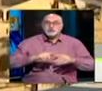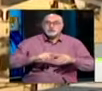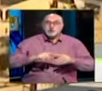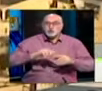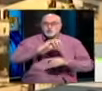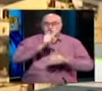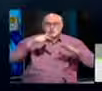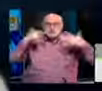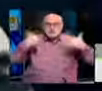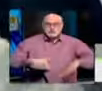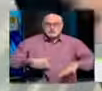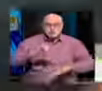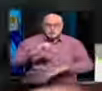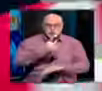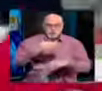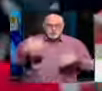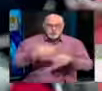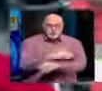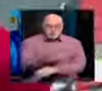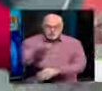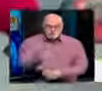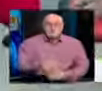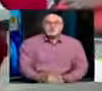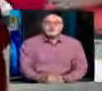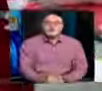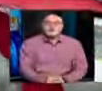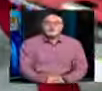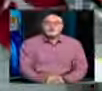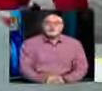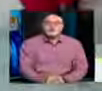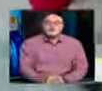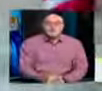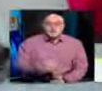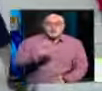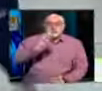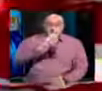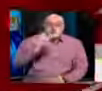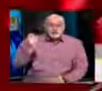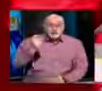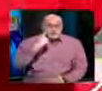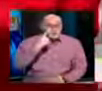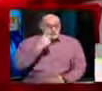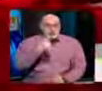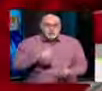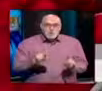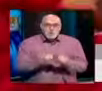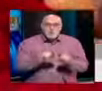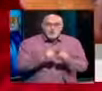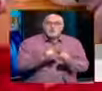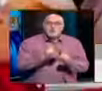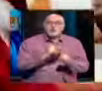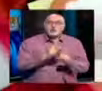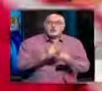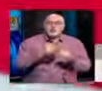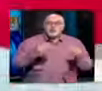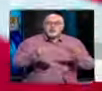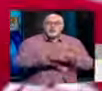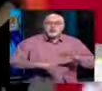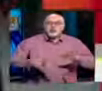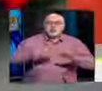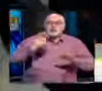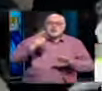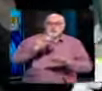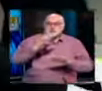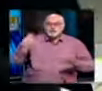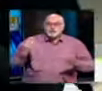100 من العدوان. فمدينة خان يونس ما زالت تعيش أبشع صور الإبادة كباقي محافظات غزة من حصار مطبق